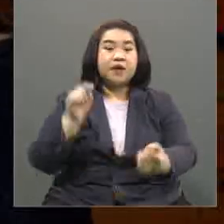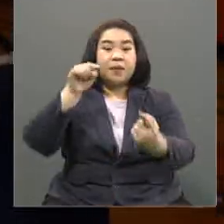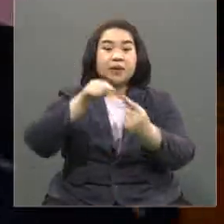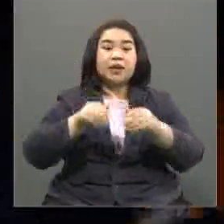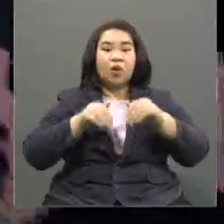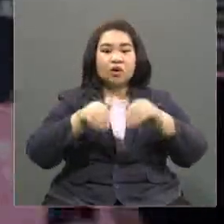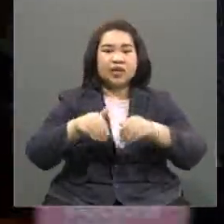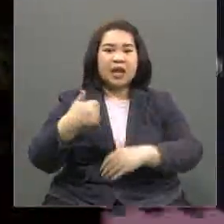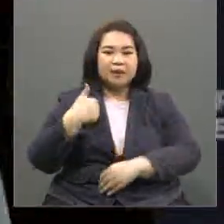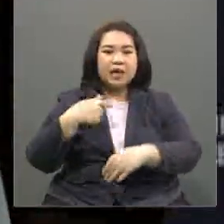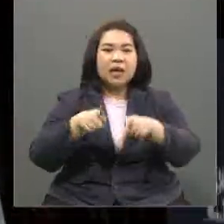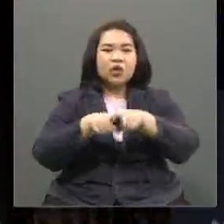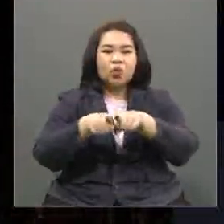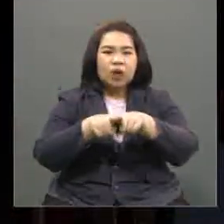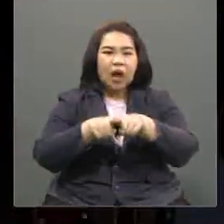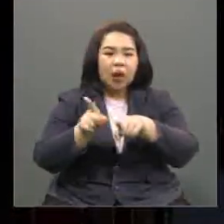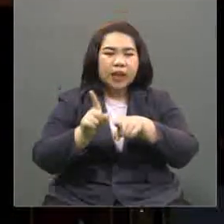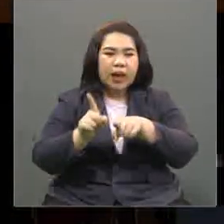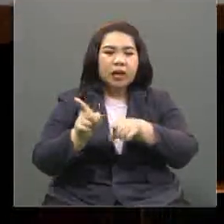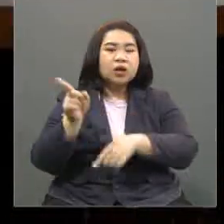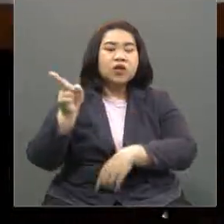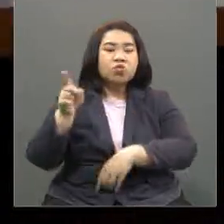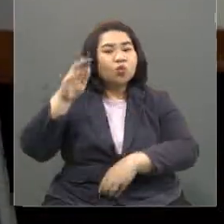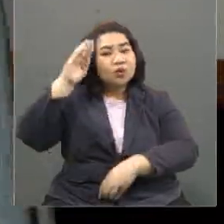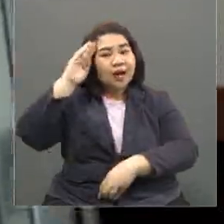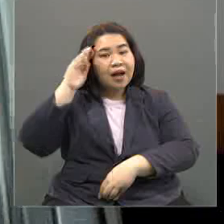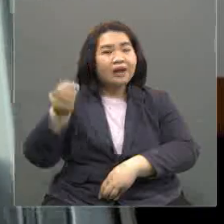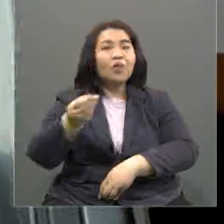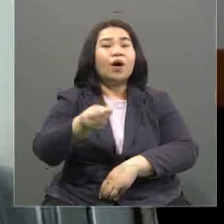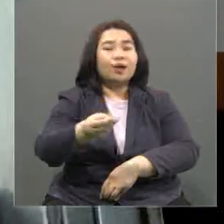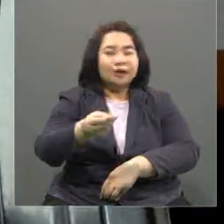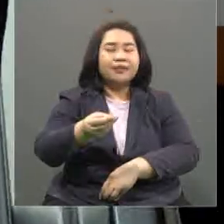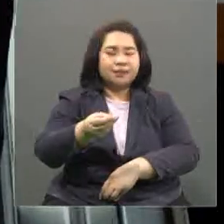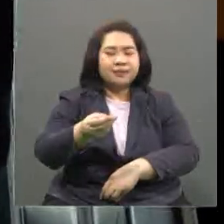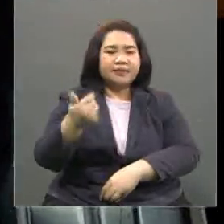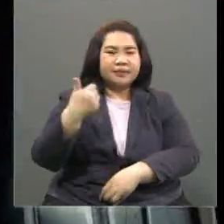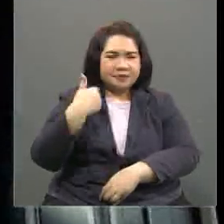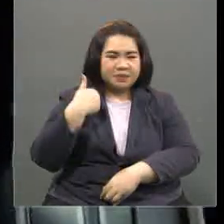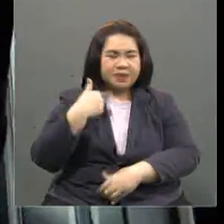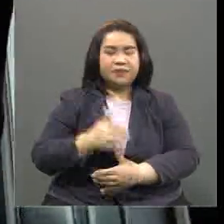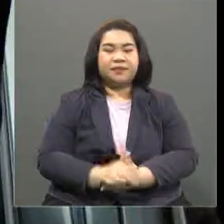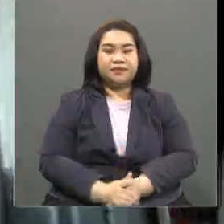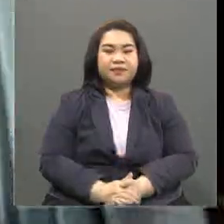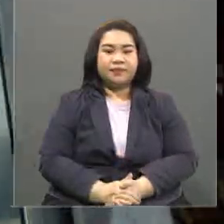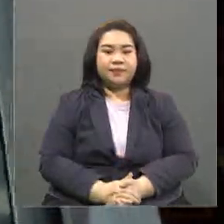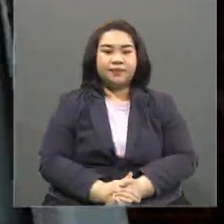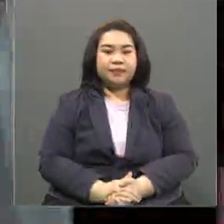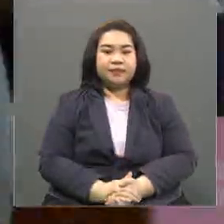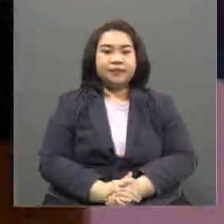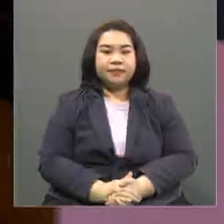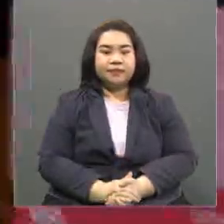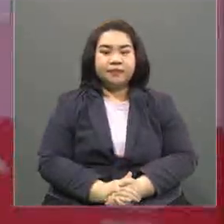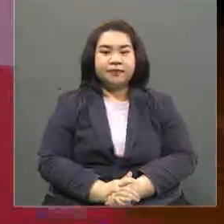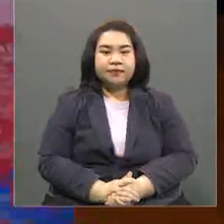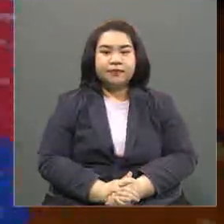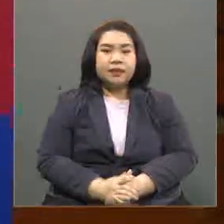ก็ได้รับถุงเท้ามาจากผู้สำเร็จราชการแห่งเครือรัฐออสเตรเลียนะคะที่มอบให้กับนายกตอนที่ท่านมาเยือนเมือง